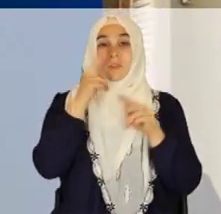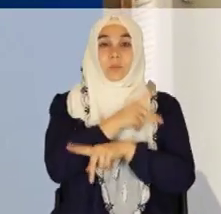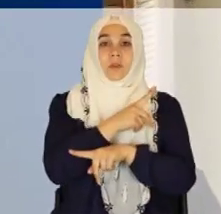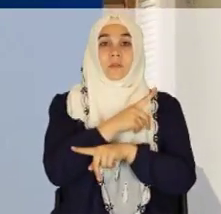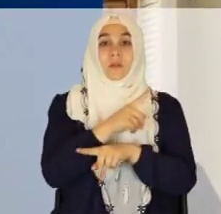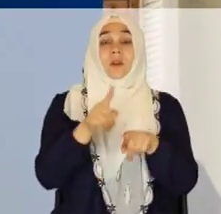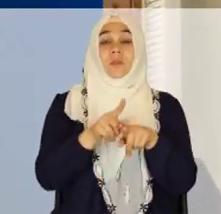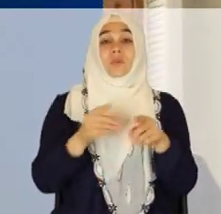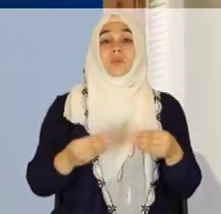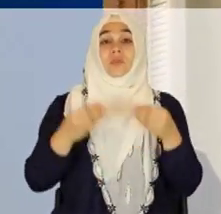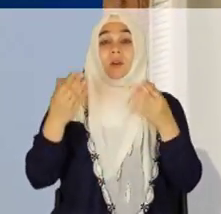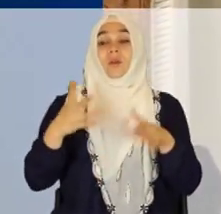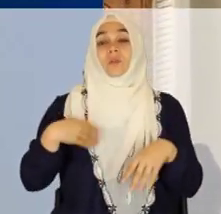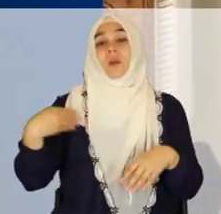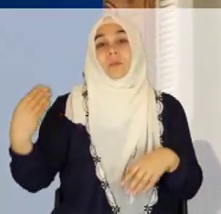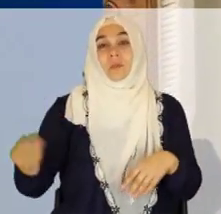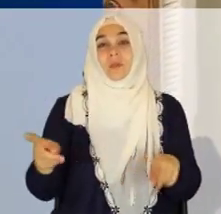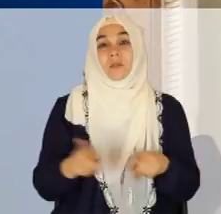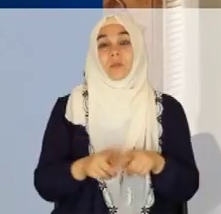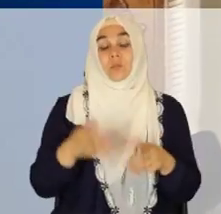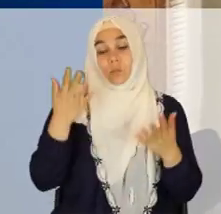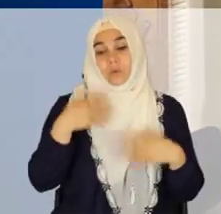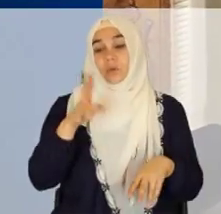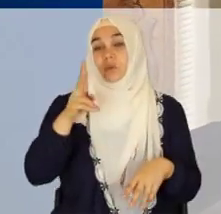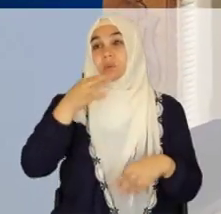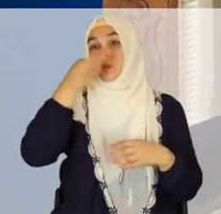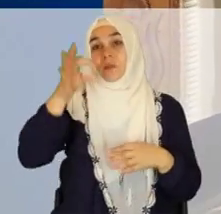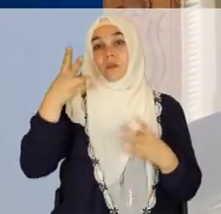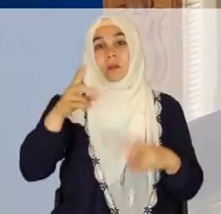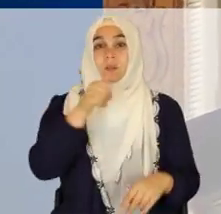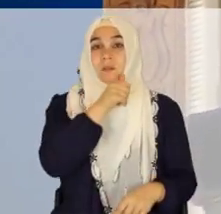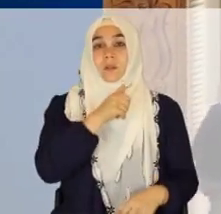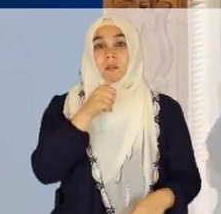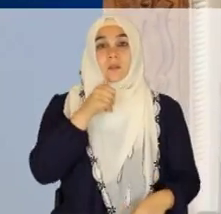O'shunga zakotga haqdor ekansa, mana zakotimni deb berdimi? Bo'ldi, boshqa hech kim bilmasin.